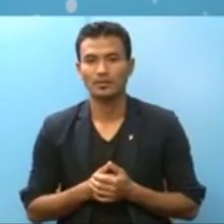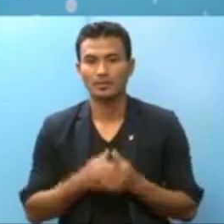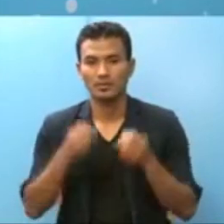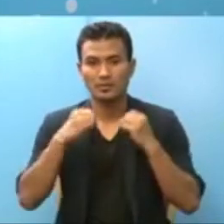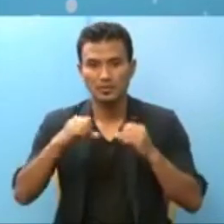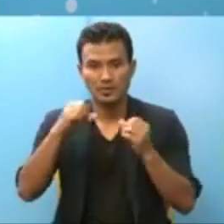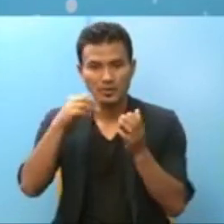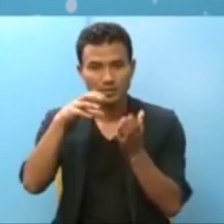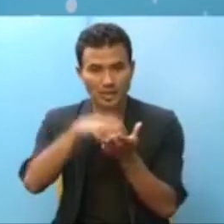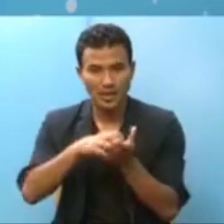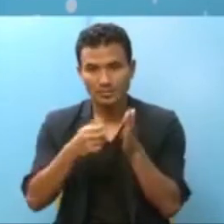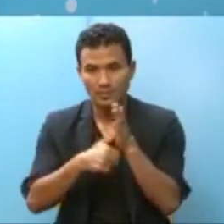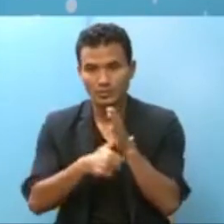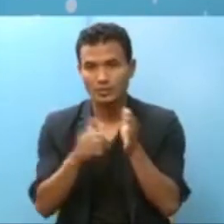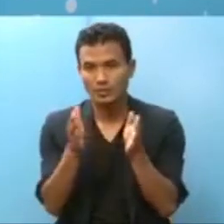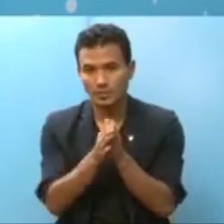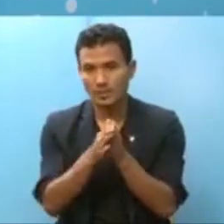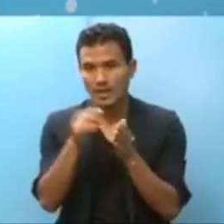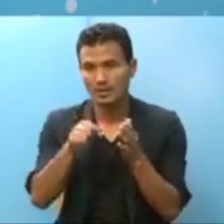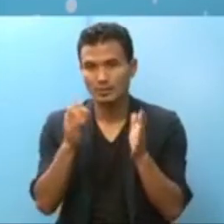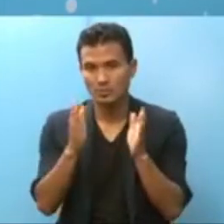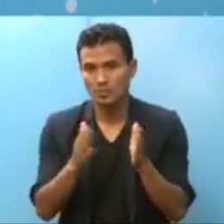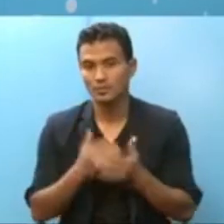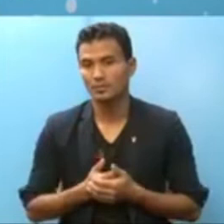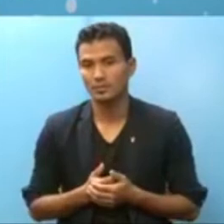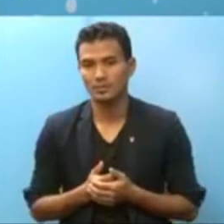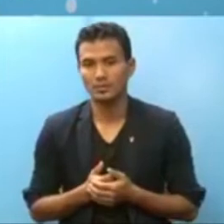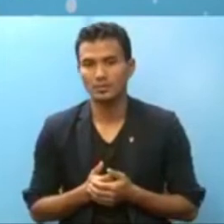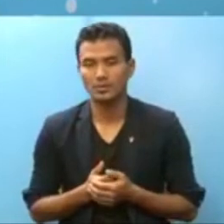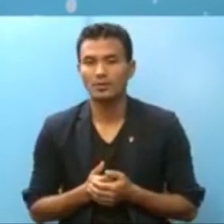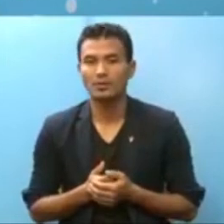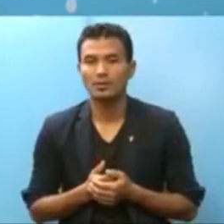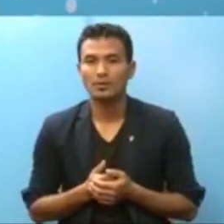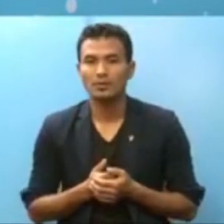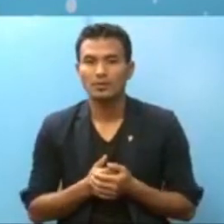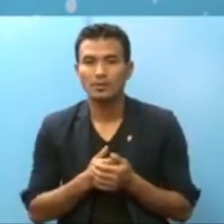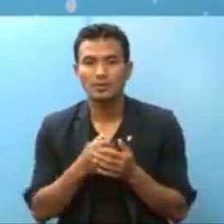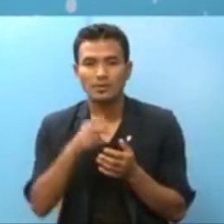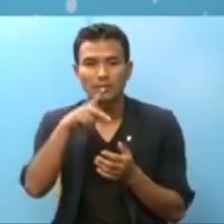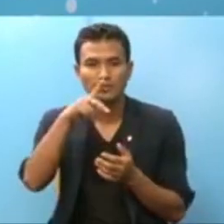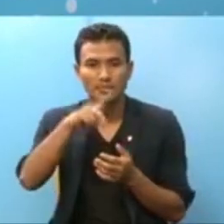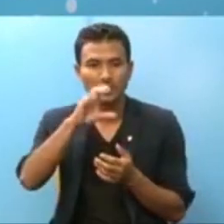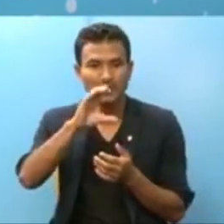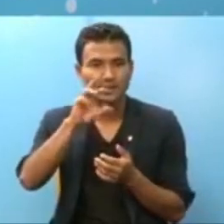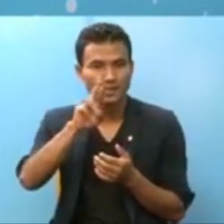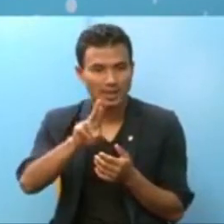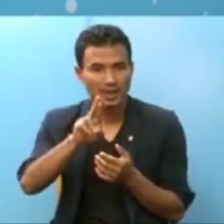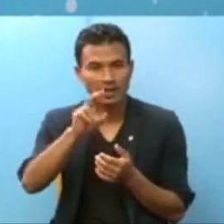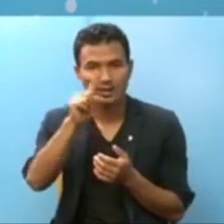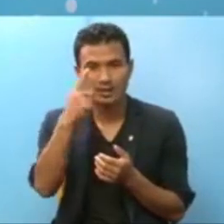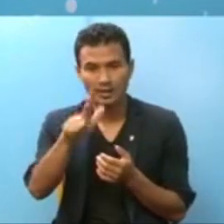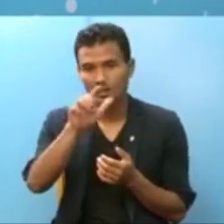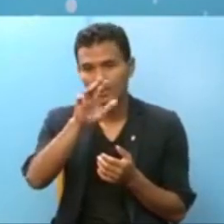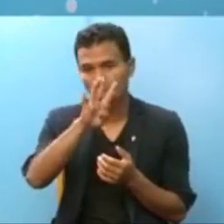प्रयक्षालामा परिच्छाण जम्मा आज सम्मा रियल टाइम पीसी आर एक लाख उन्हान